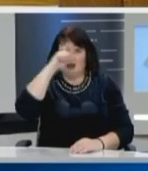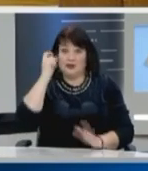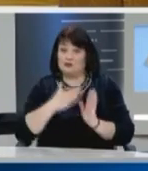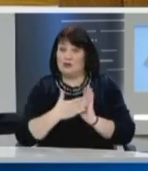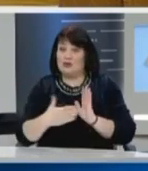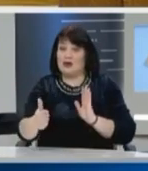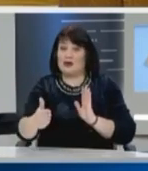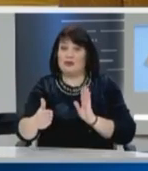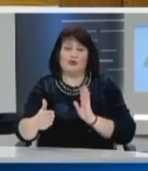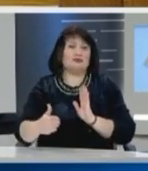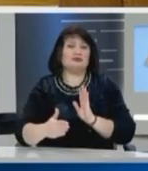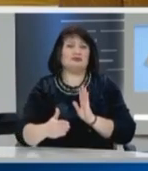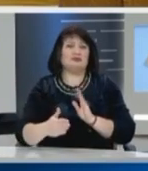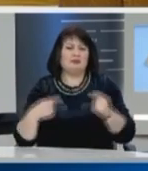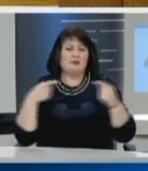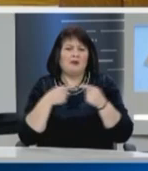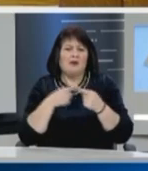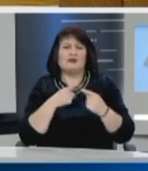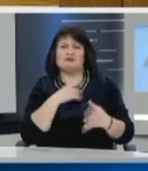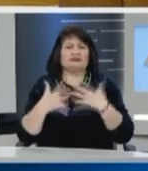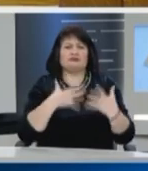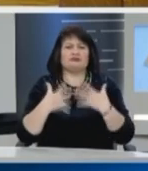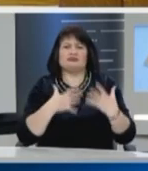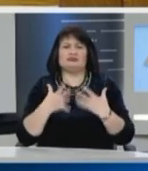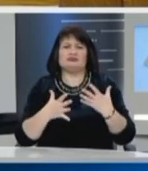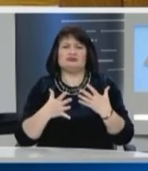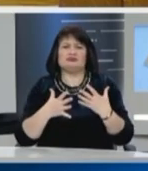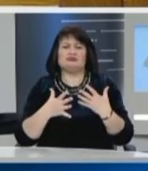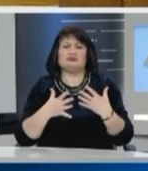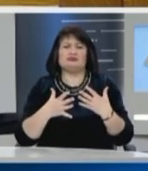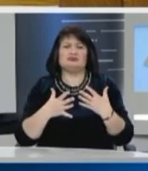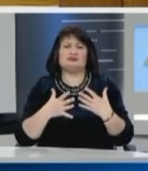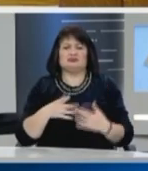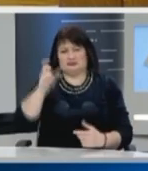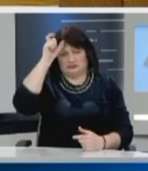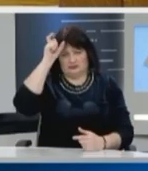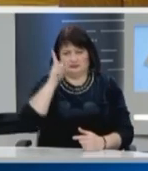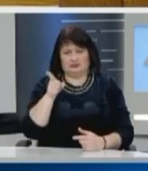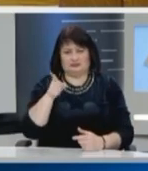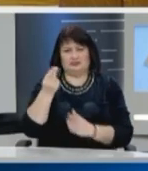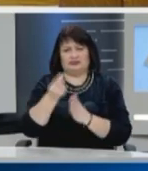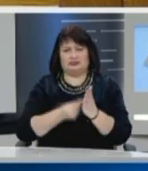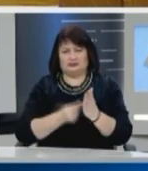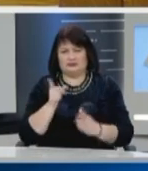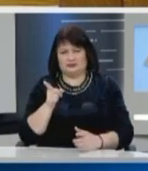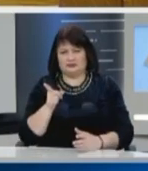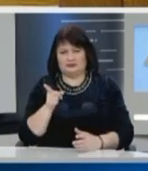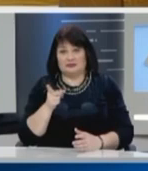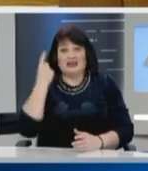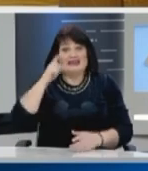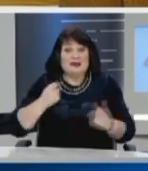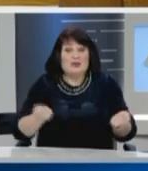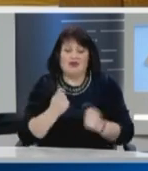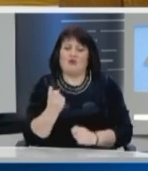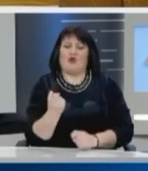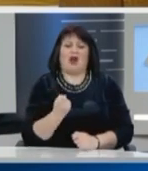Σε μια περίοδο με αναταράξεις, με συγκρούσεις, με έναν γείτονα πολλές φορές απρόβλεπτο